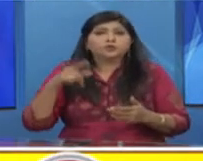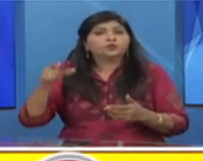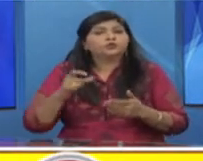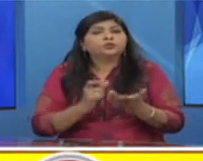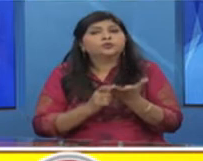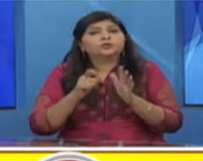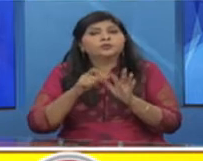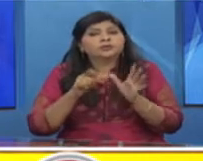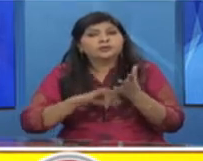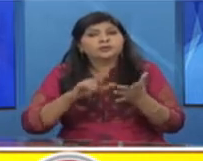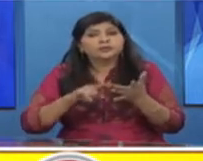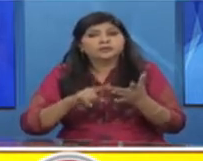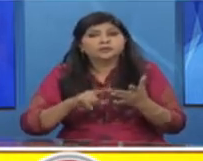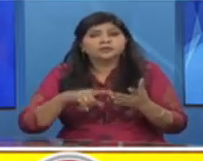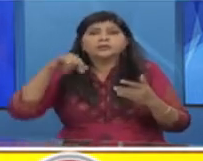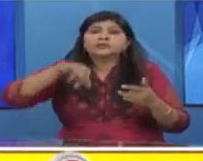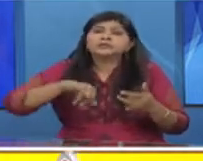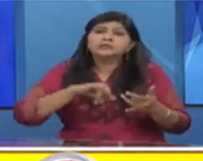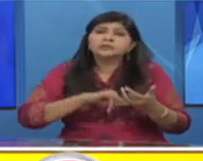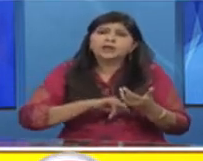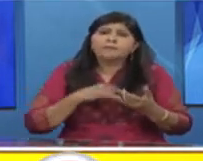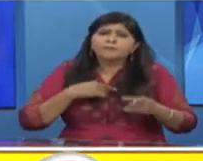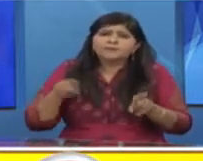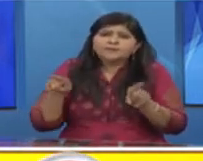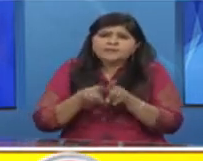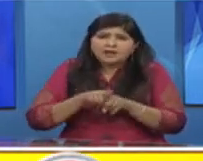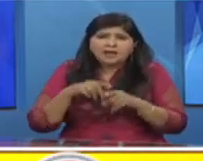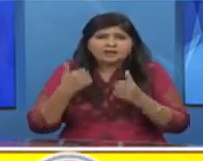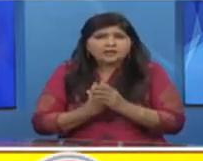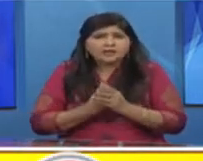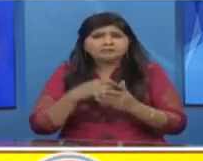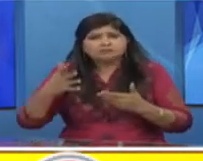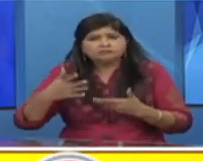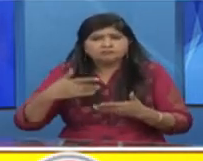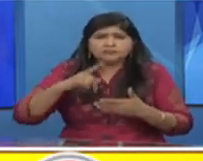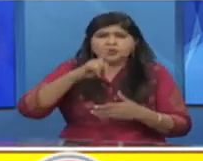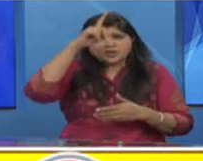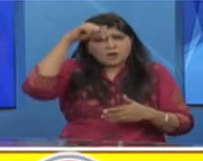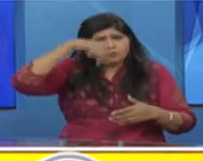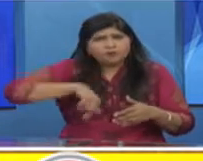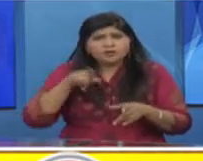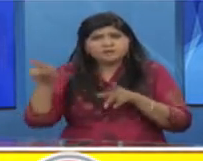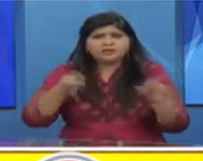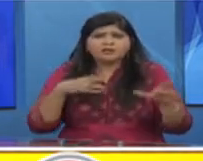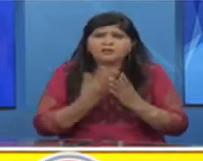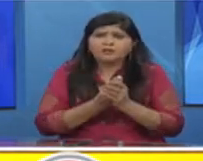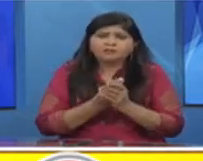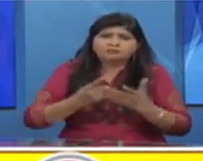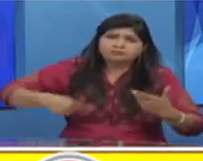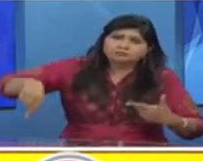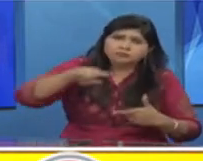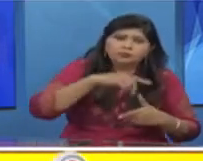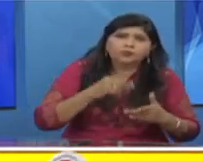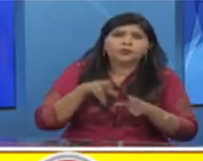है। सद्भावना और समानता का संदेश लेकर वे उत्तर हो या दक्षिण, पूर्व हो या पश्चिम, हर दिशा में